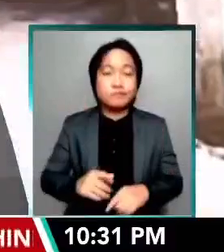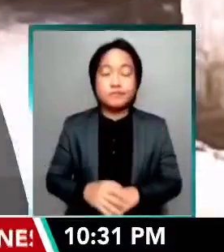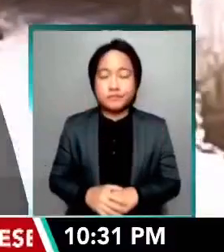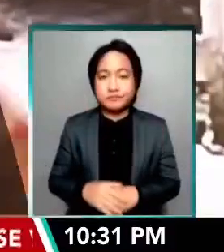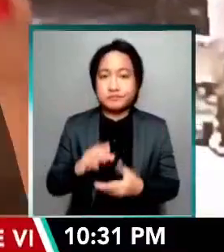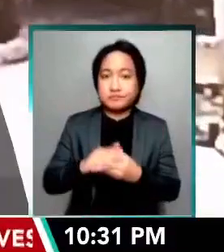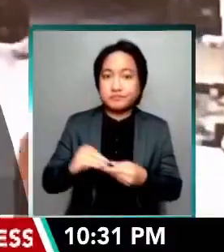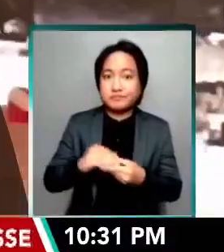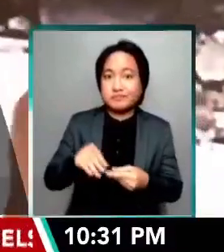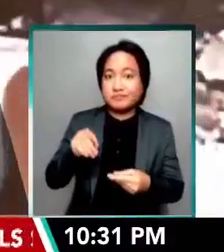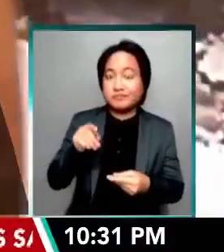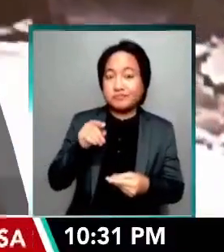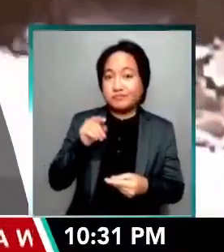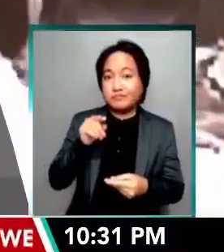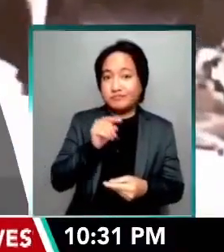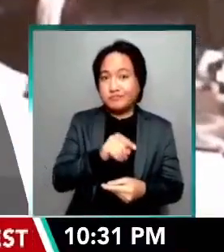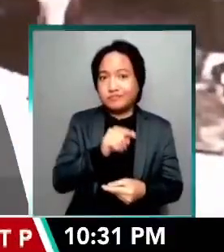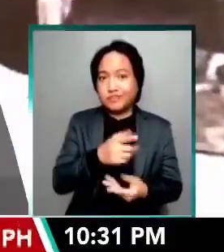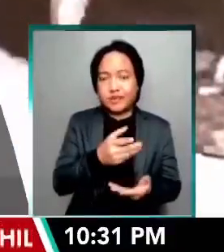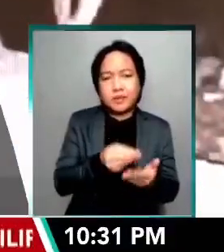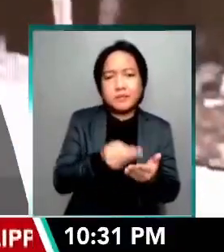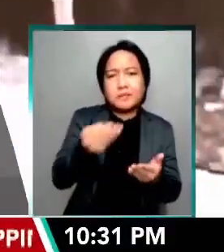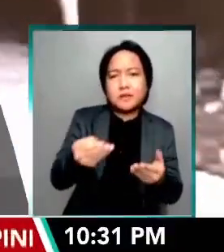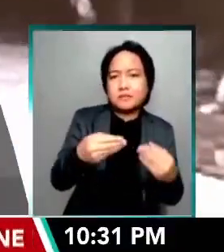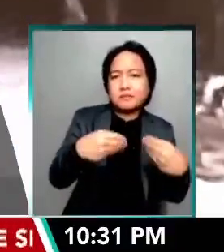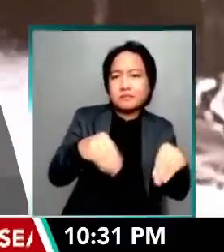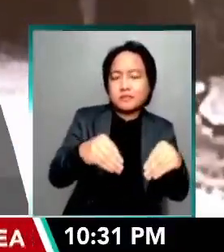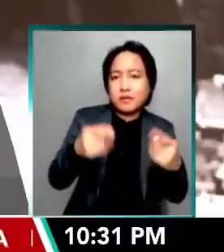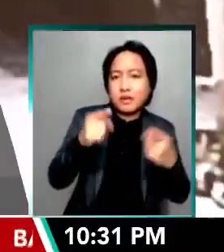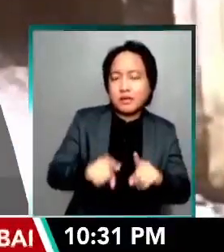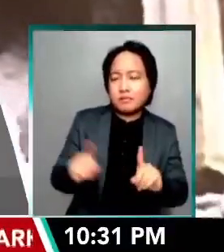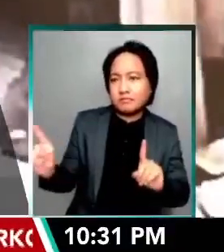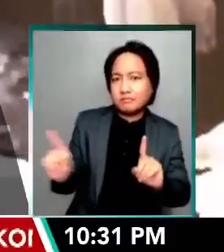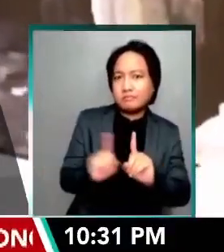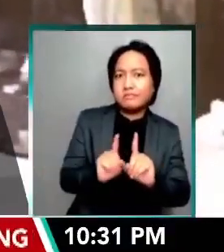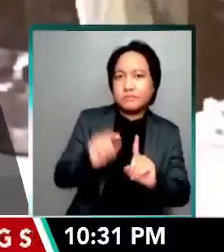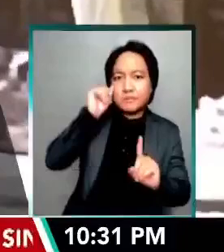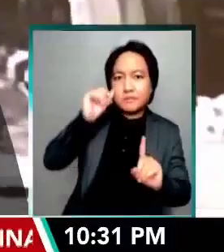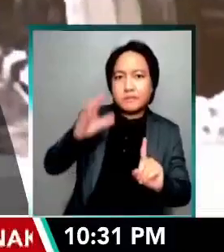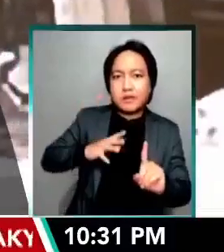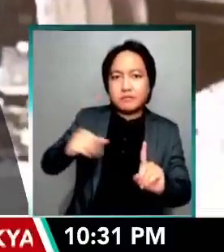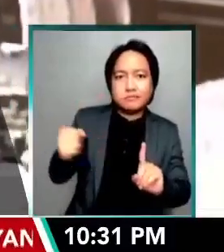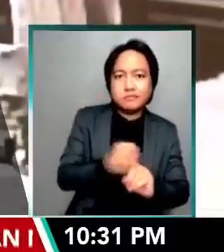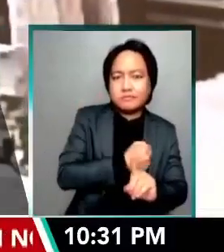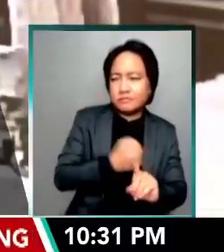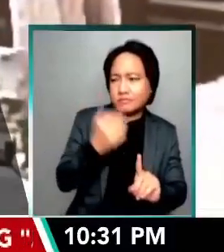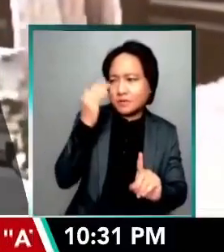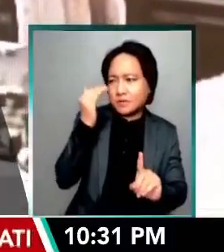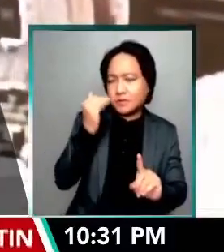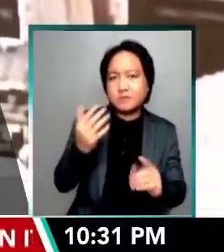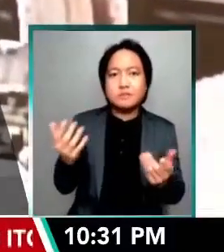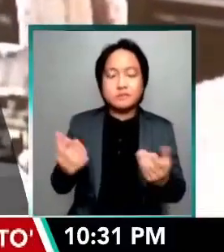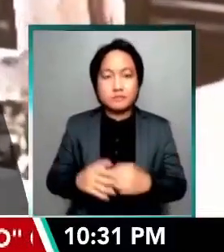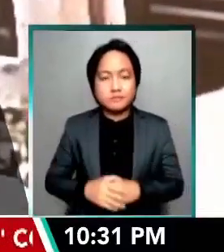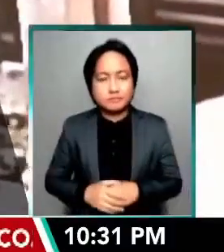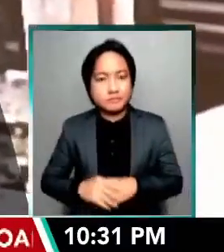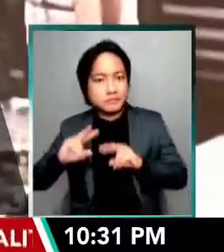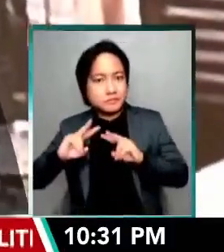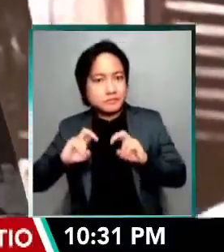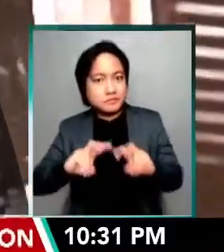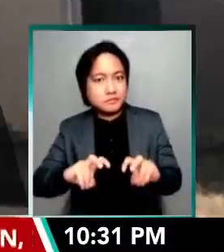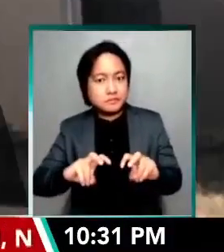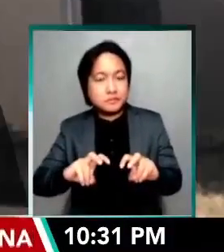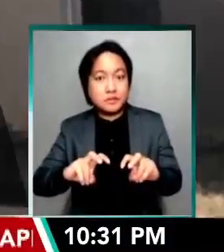sa tindahan ng atakihin ng lalaki. Sa imbestigasyon, lumabas na nakursunadahan lang ang